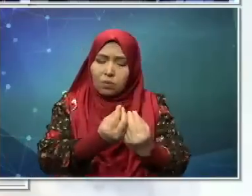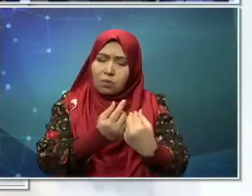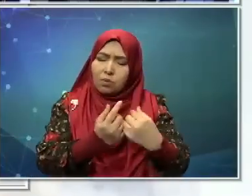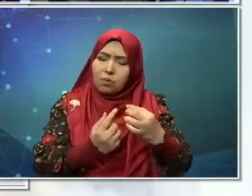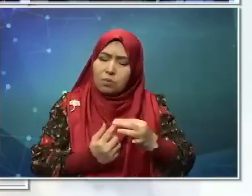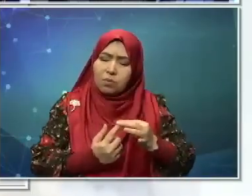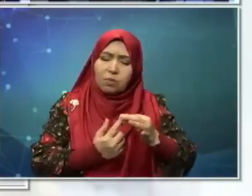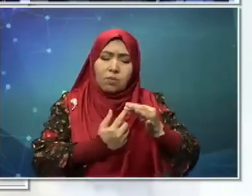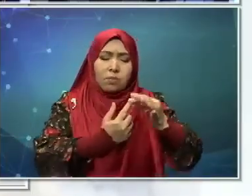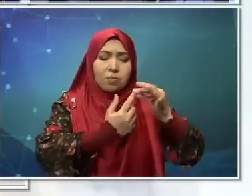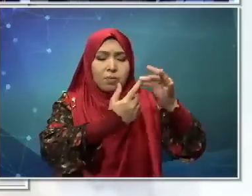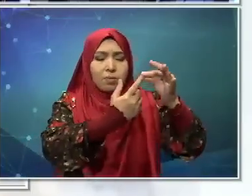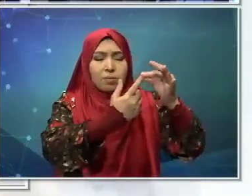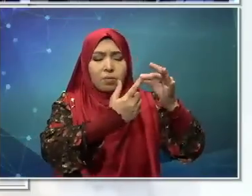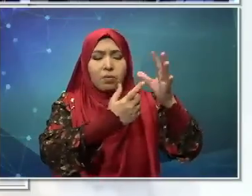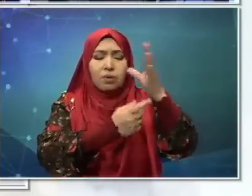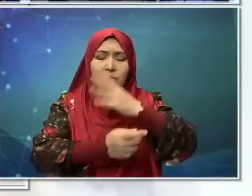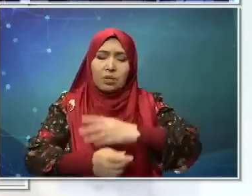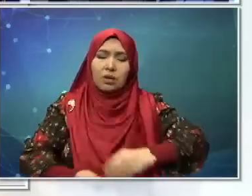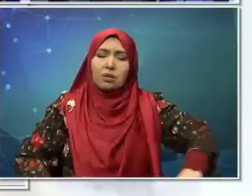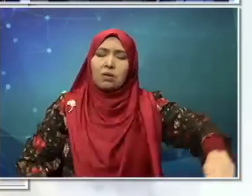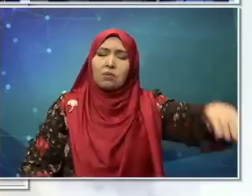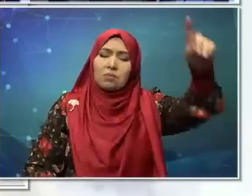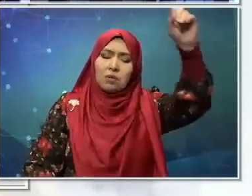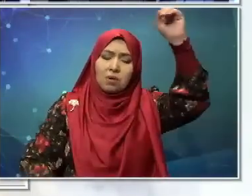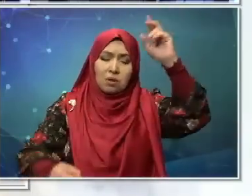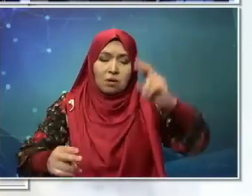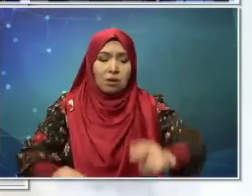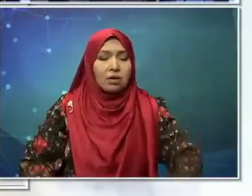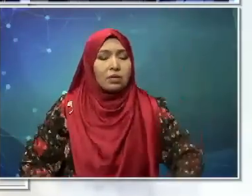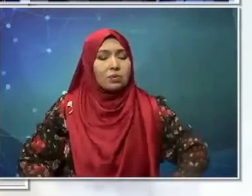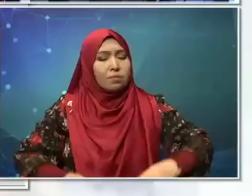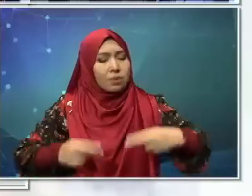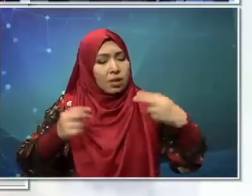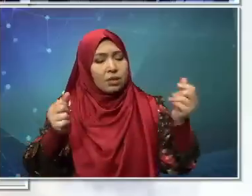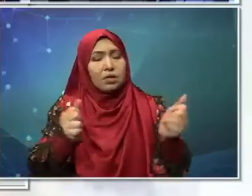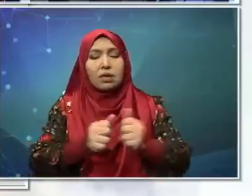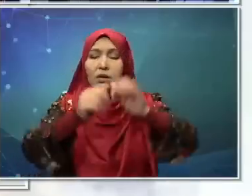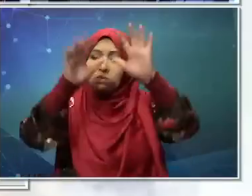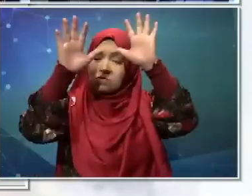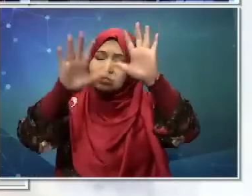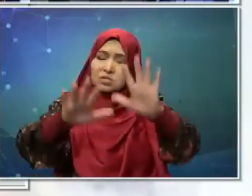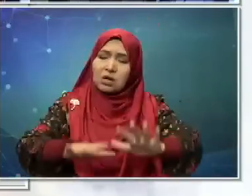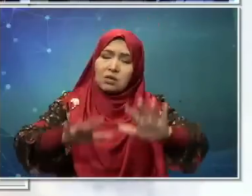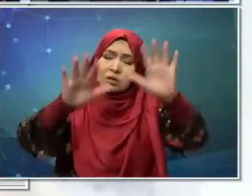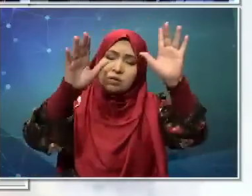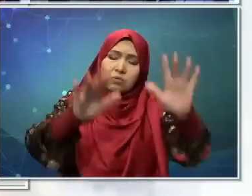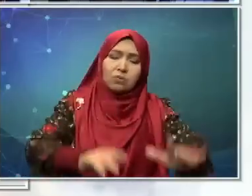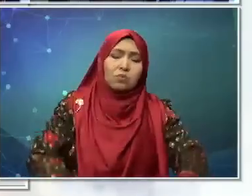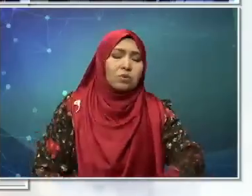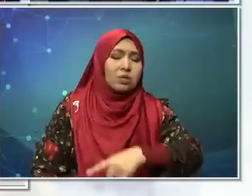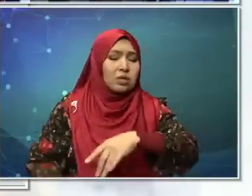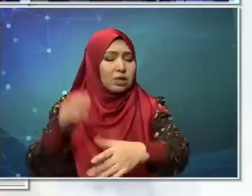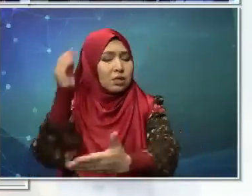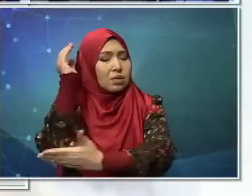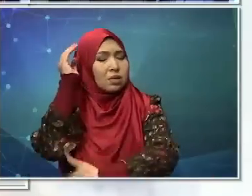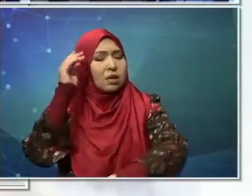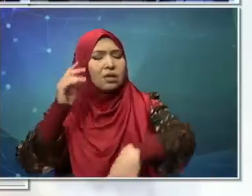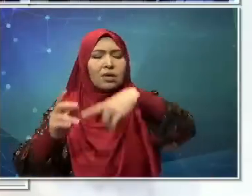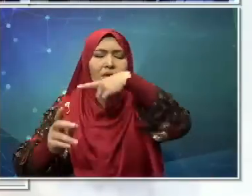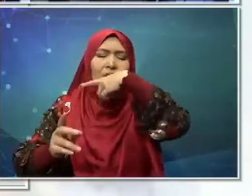imaji al-bukhari diri usai hymnal